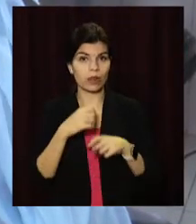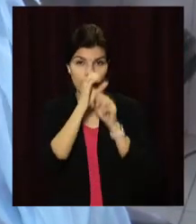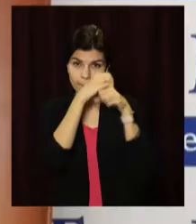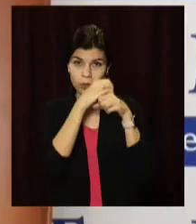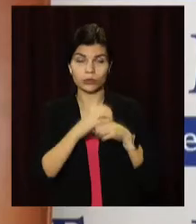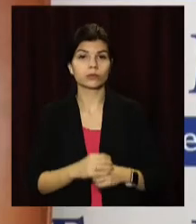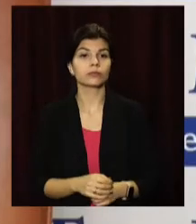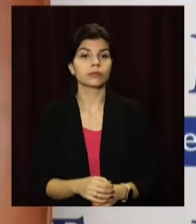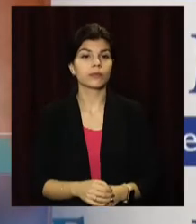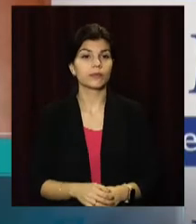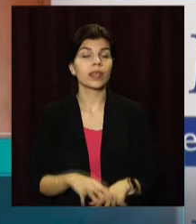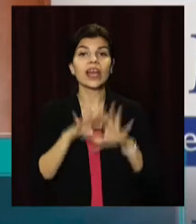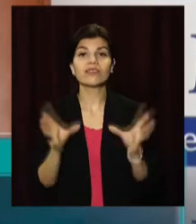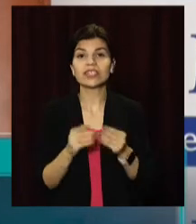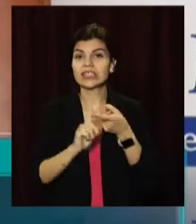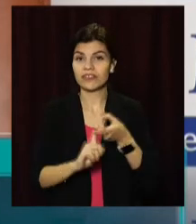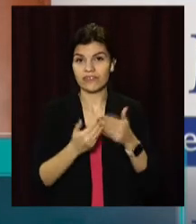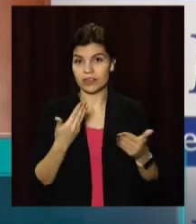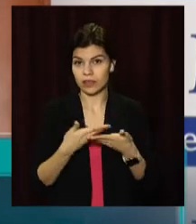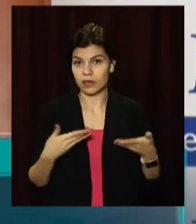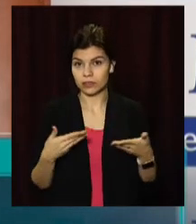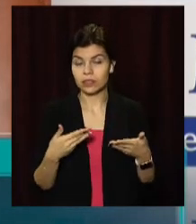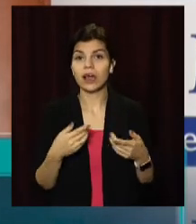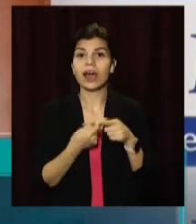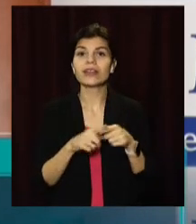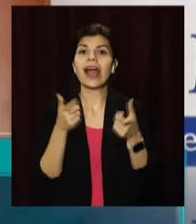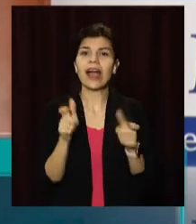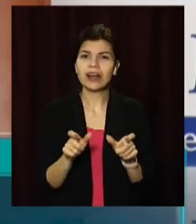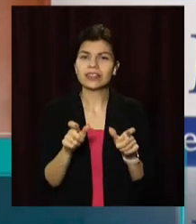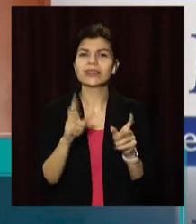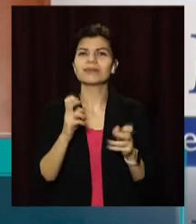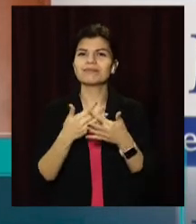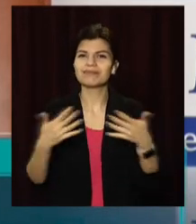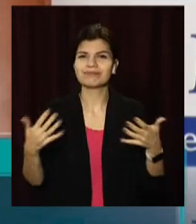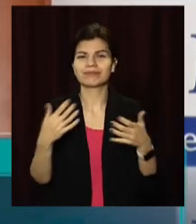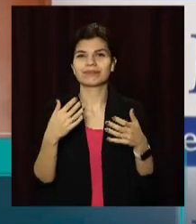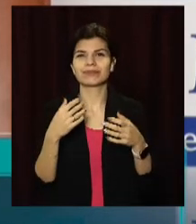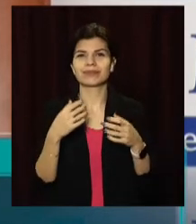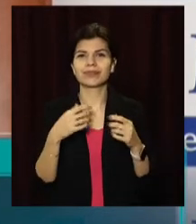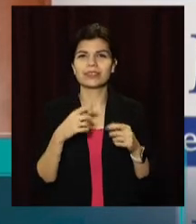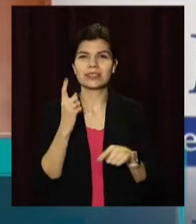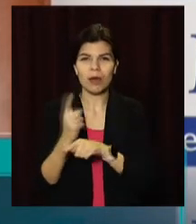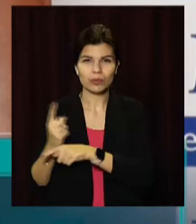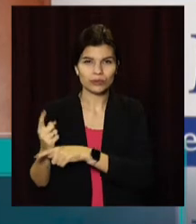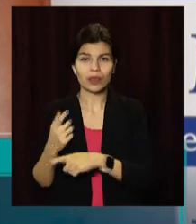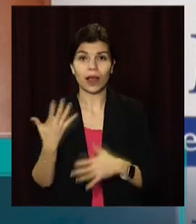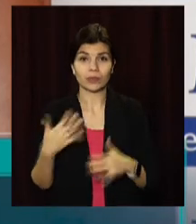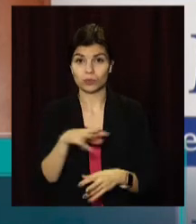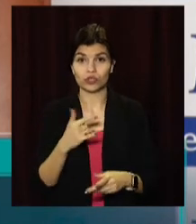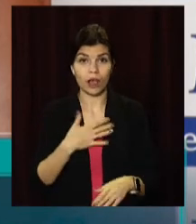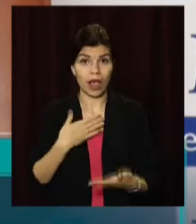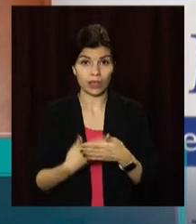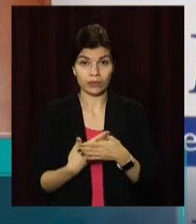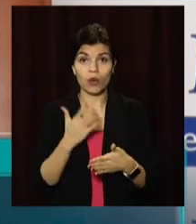лабораторіях. Все залежить від нас. І ці карантинні заходи, якщо ми зараз активно